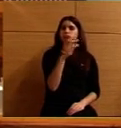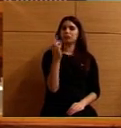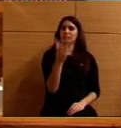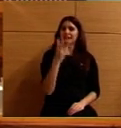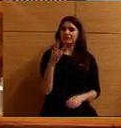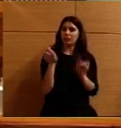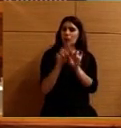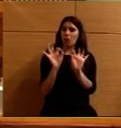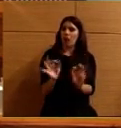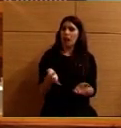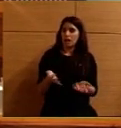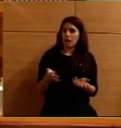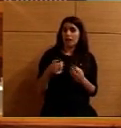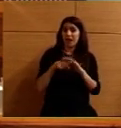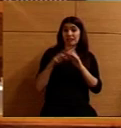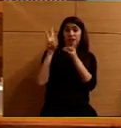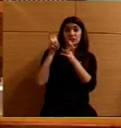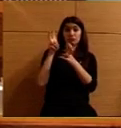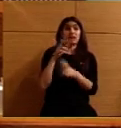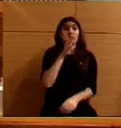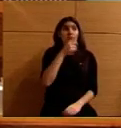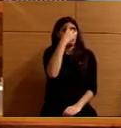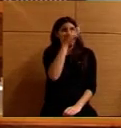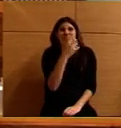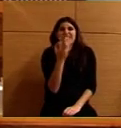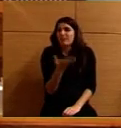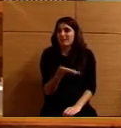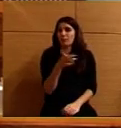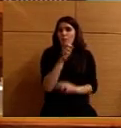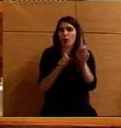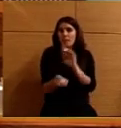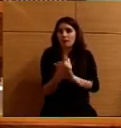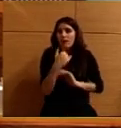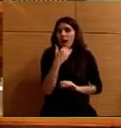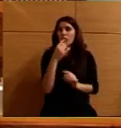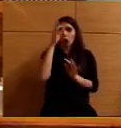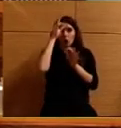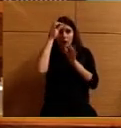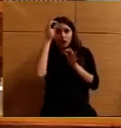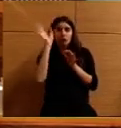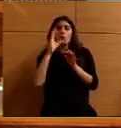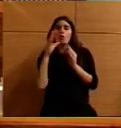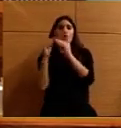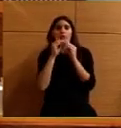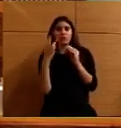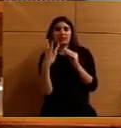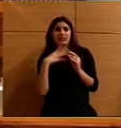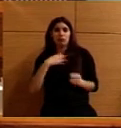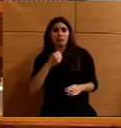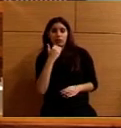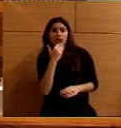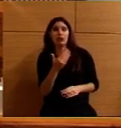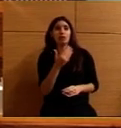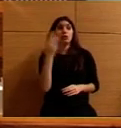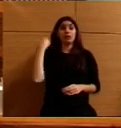de la delegació de les funcions tributàries i era per si havia sigut algun problema, algo en concret, algo en comú als tres ajuntaments i en